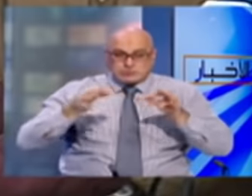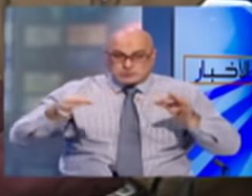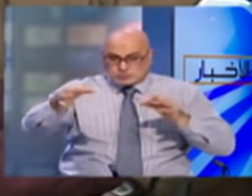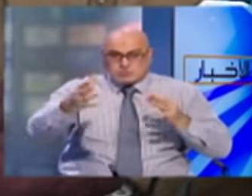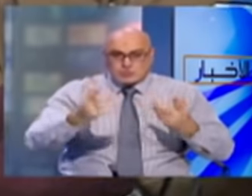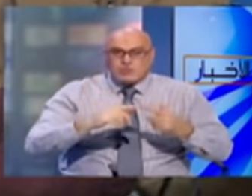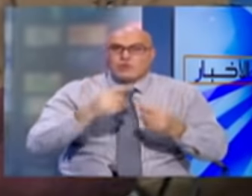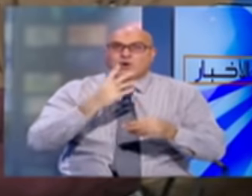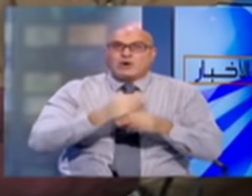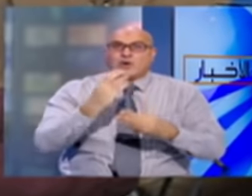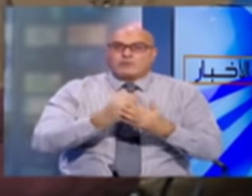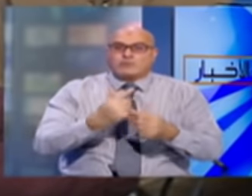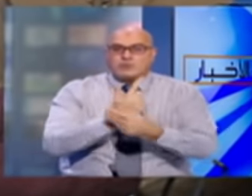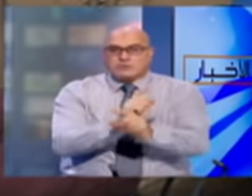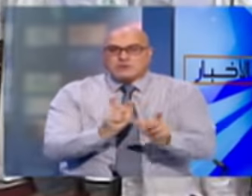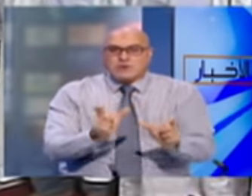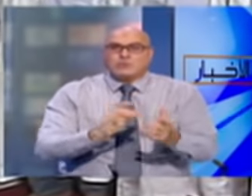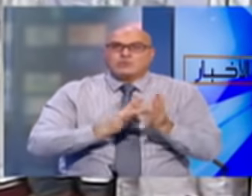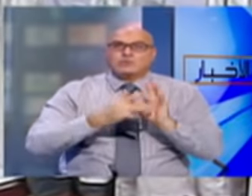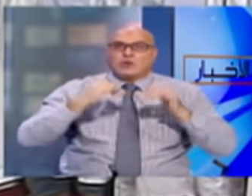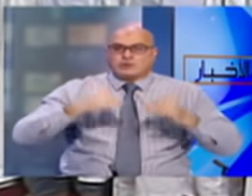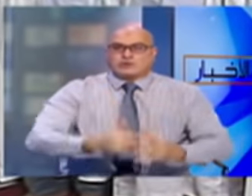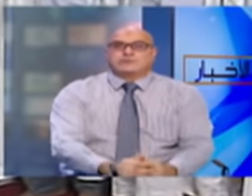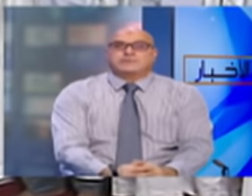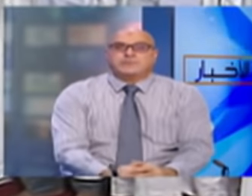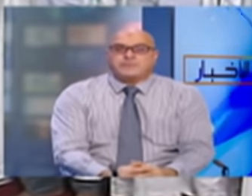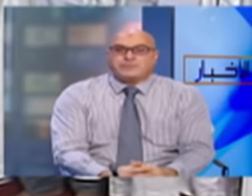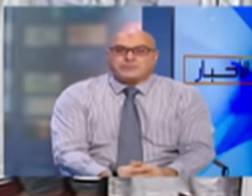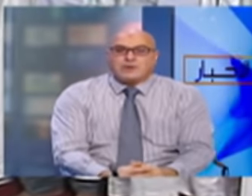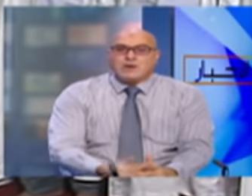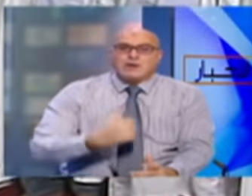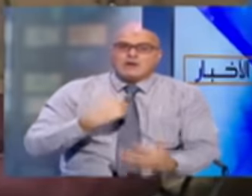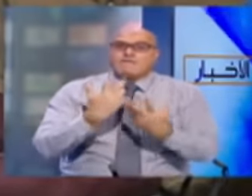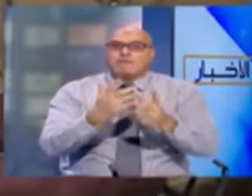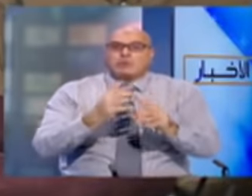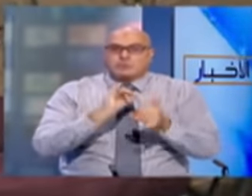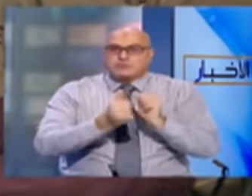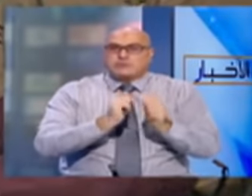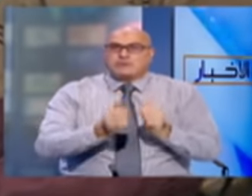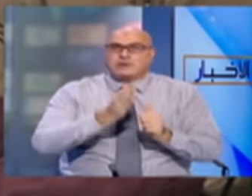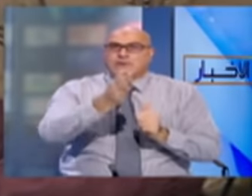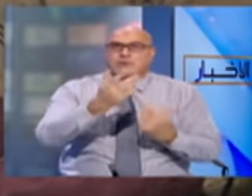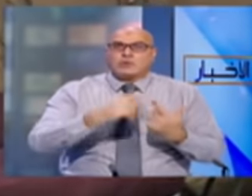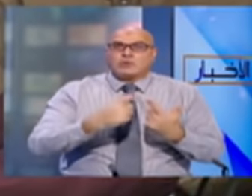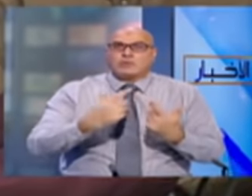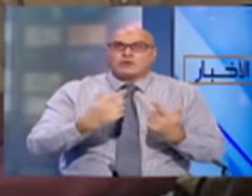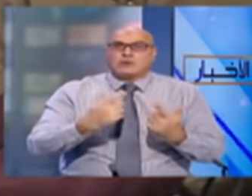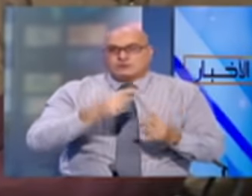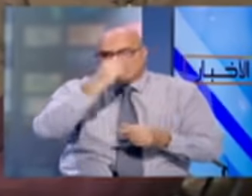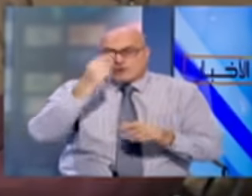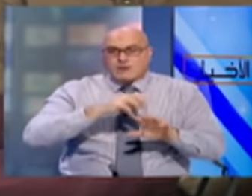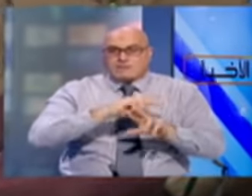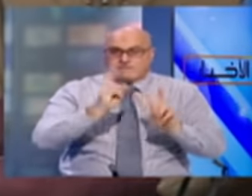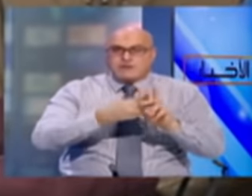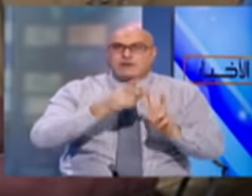هي رسالة حصانة ومناعة لكل جزائري وجزائرية، هذا الذي نراهن عليه. ولعل بوادره وغردايا من